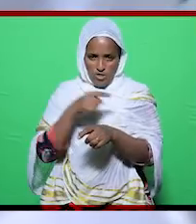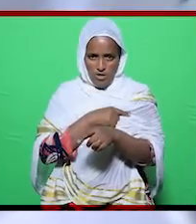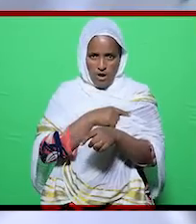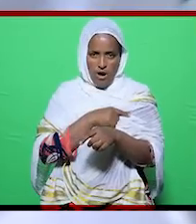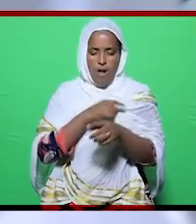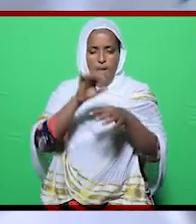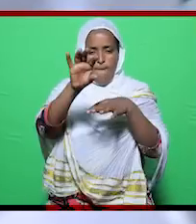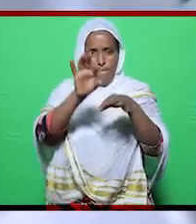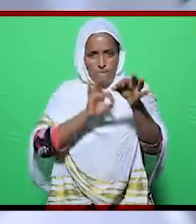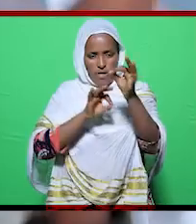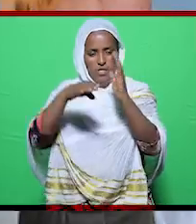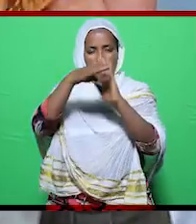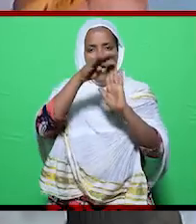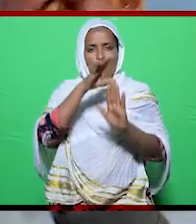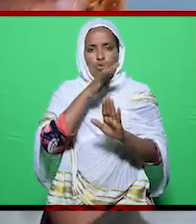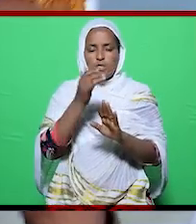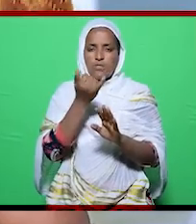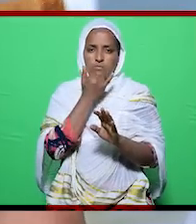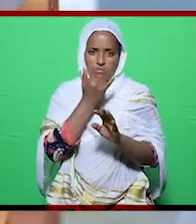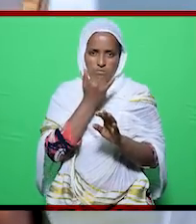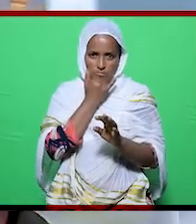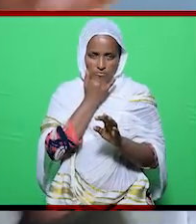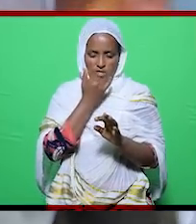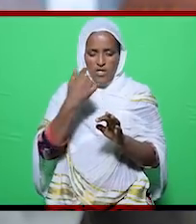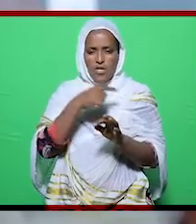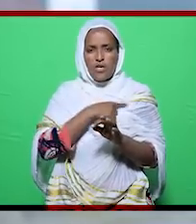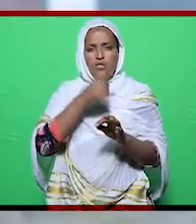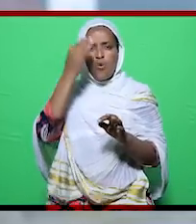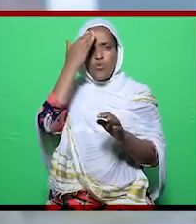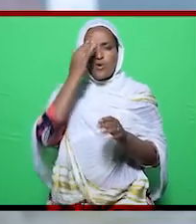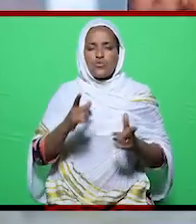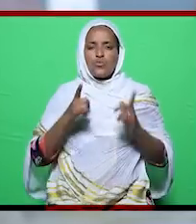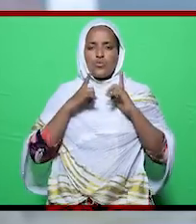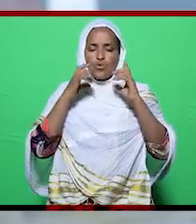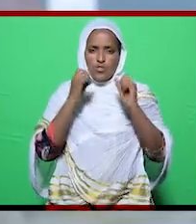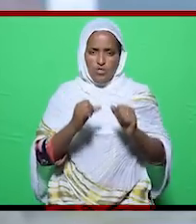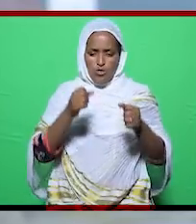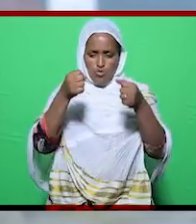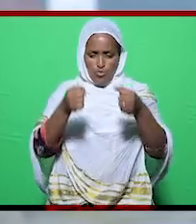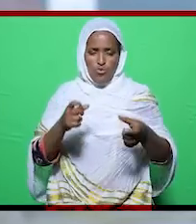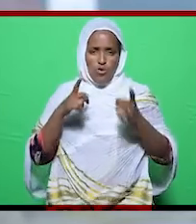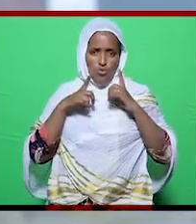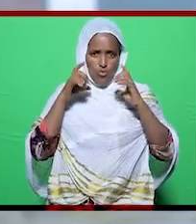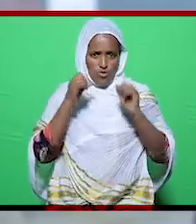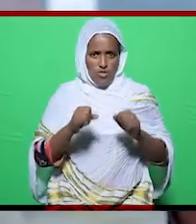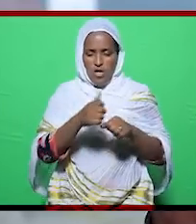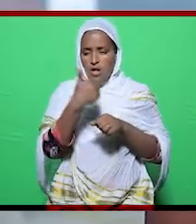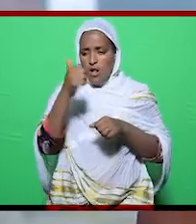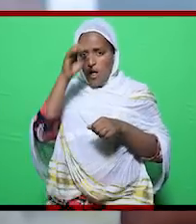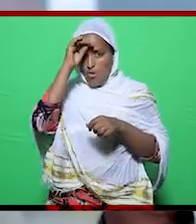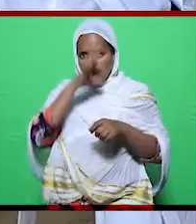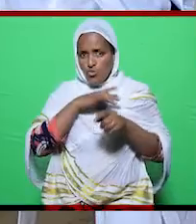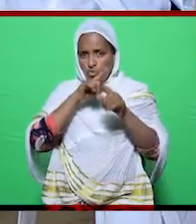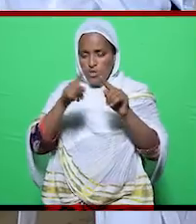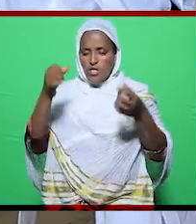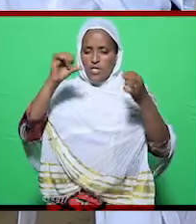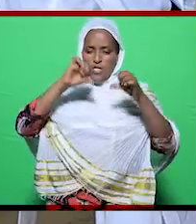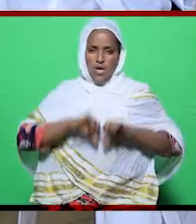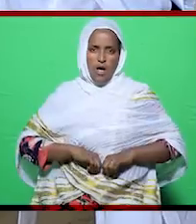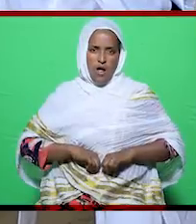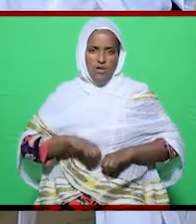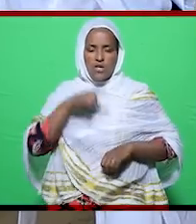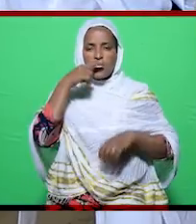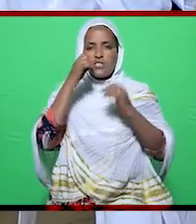መጥተው ሊቀ ዲያቆኑ ወይም የሚመለከተው አካል ይዞ ወርዶ ወደ ቤተልሔም ማስወገድ የሚችለው እሱ ነው እንጂ እኛ